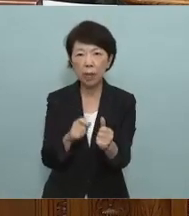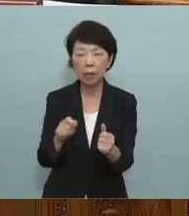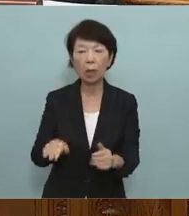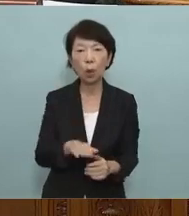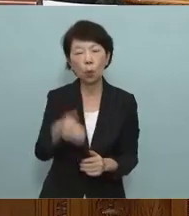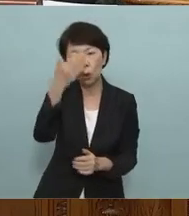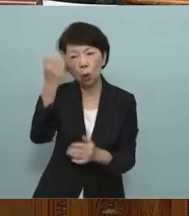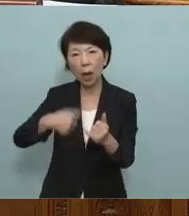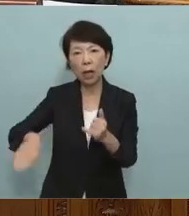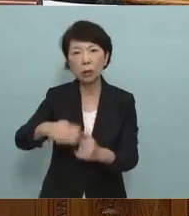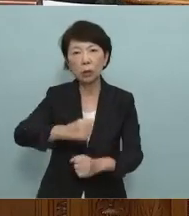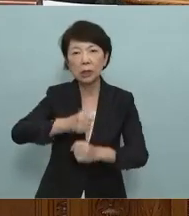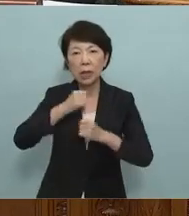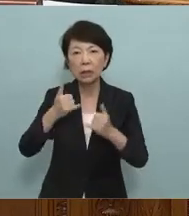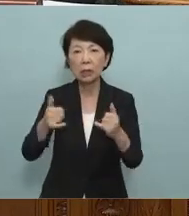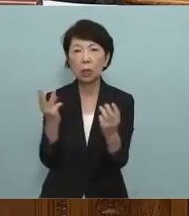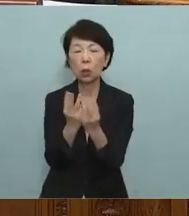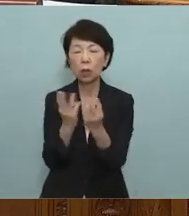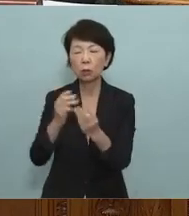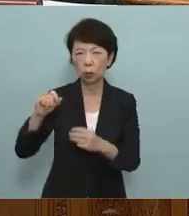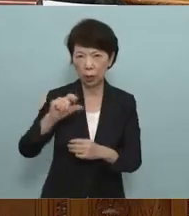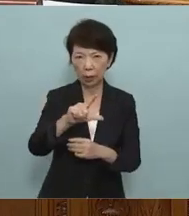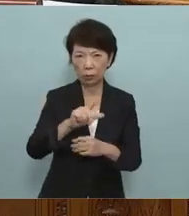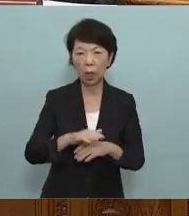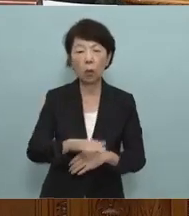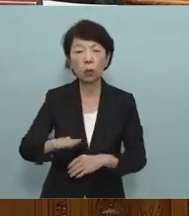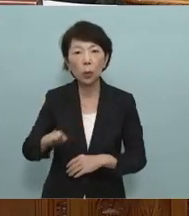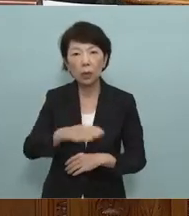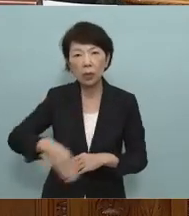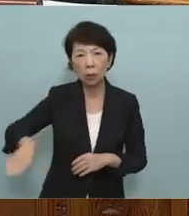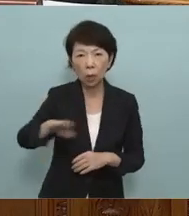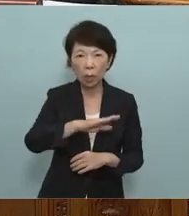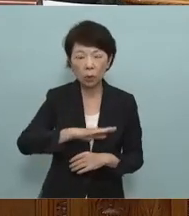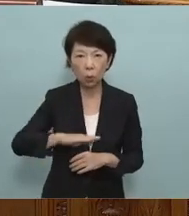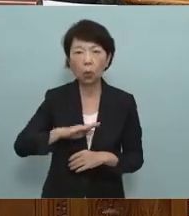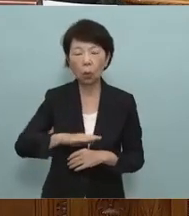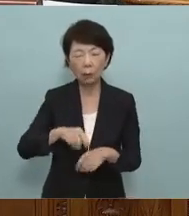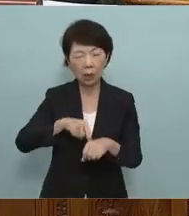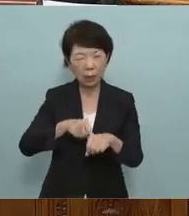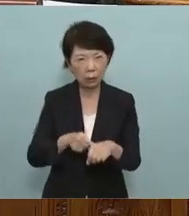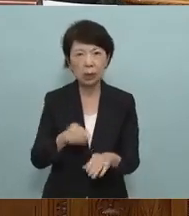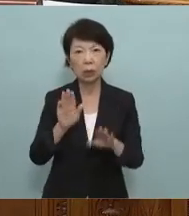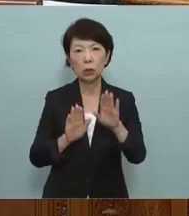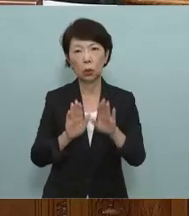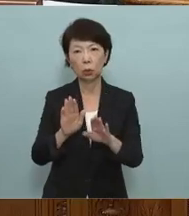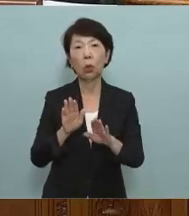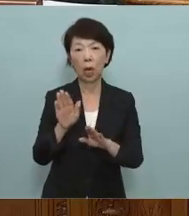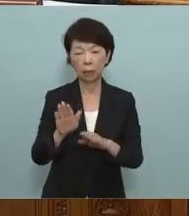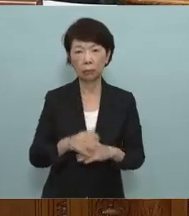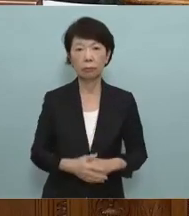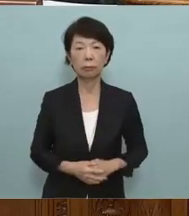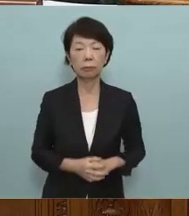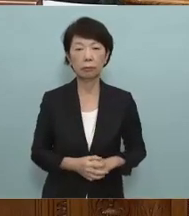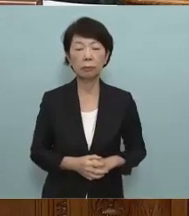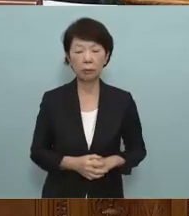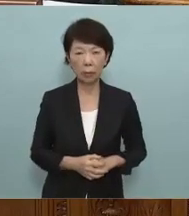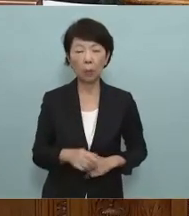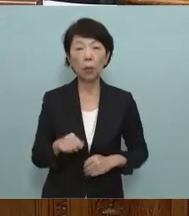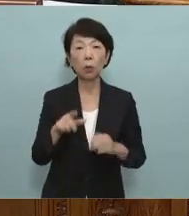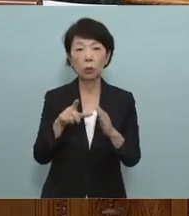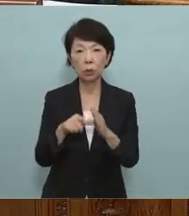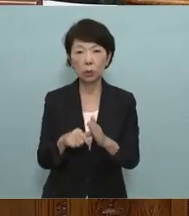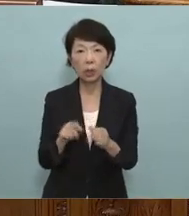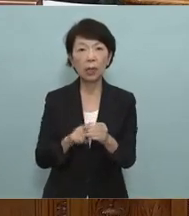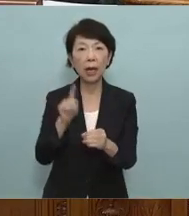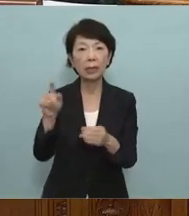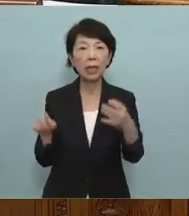若者の自殺者数も急増し、子どもたちをめぐる環境は厳しい状況にあります。こうした中、